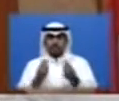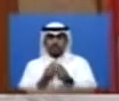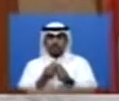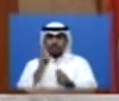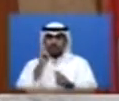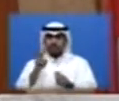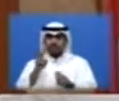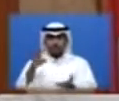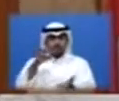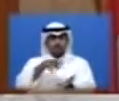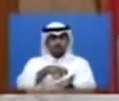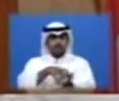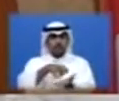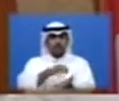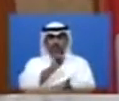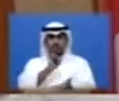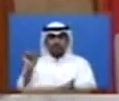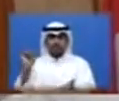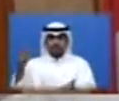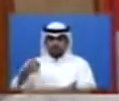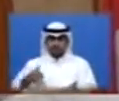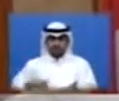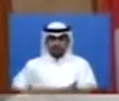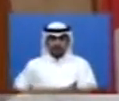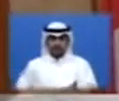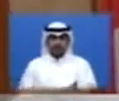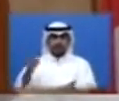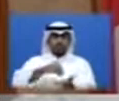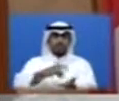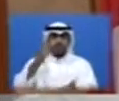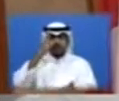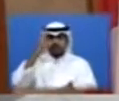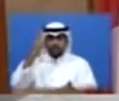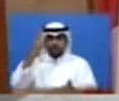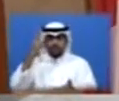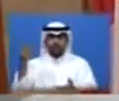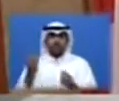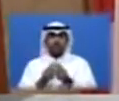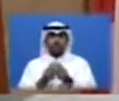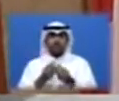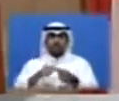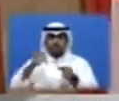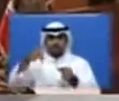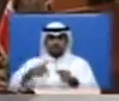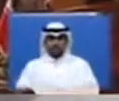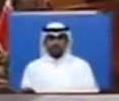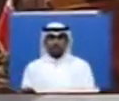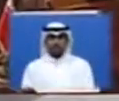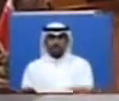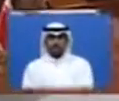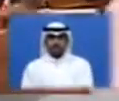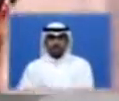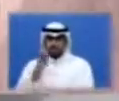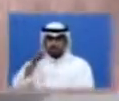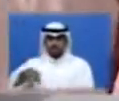آليات نقل الموقع من دولة من مملكة البحرين إلى المملكة العربية السعودية بأمانة دول مجلس التعاون. الفريق